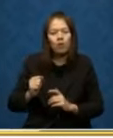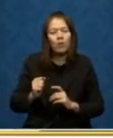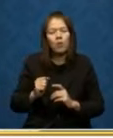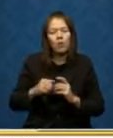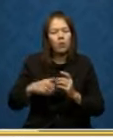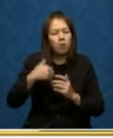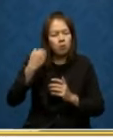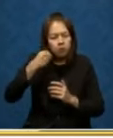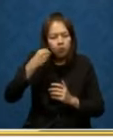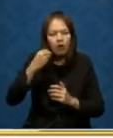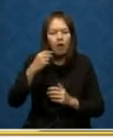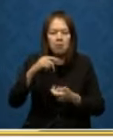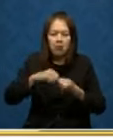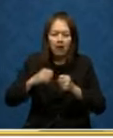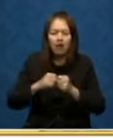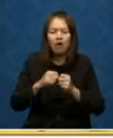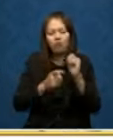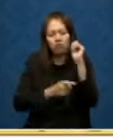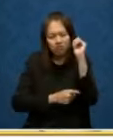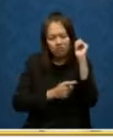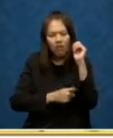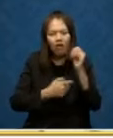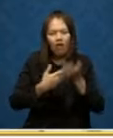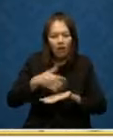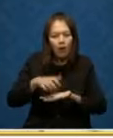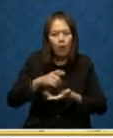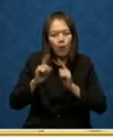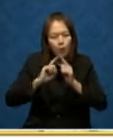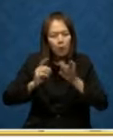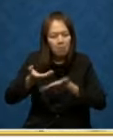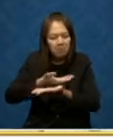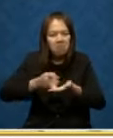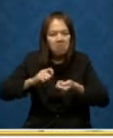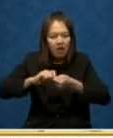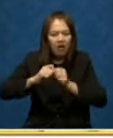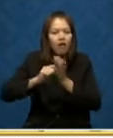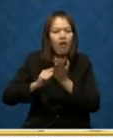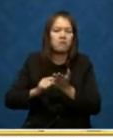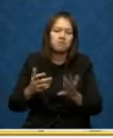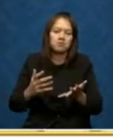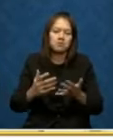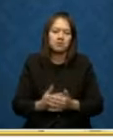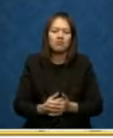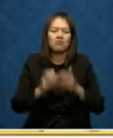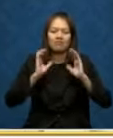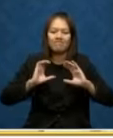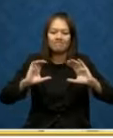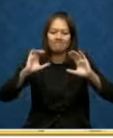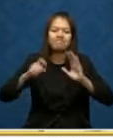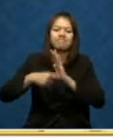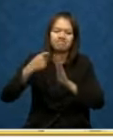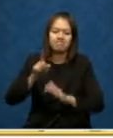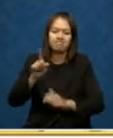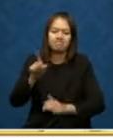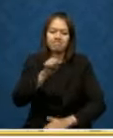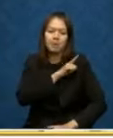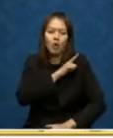ที่ไม่เคยหยิบยกปัญหาเรื่องยางพาราเข้ามาพูดอันนี้ก็คือสาเหตุในเรื่องของรัฐบาลนะครับผู้รับผิดชอบ